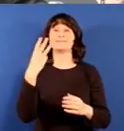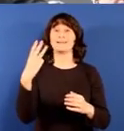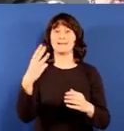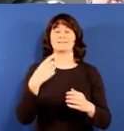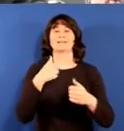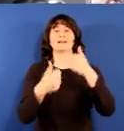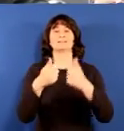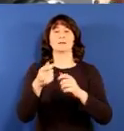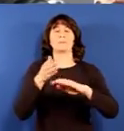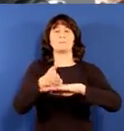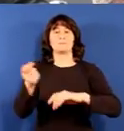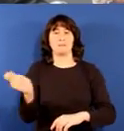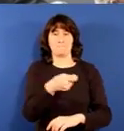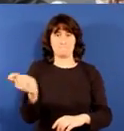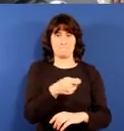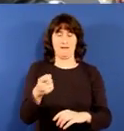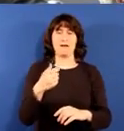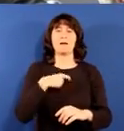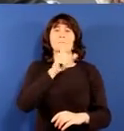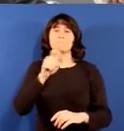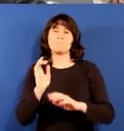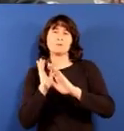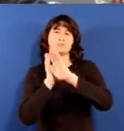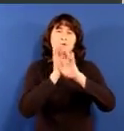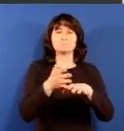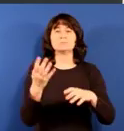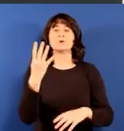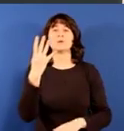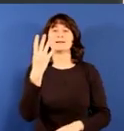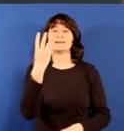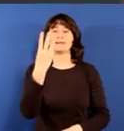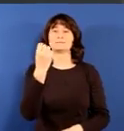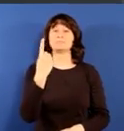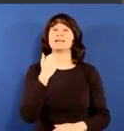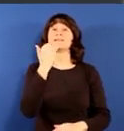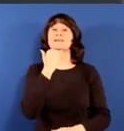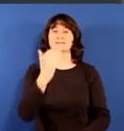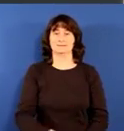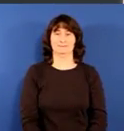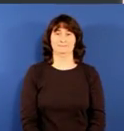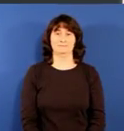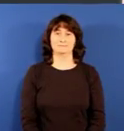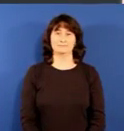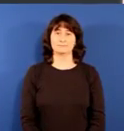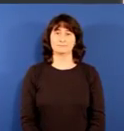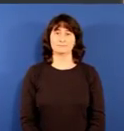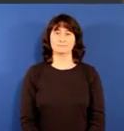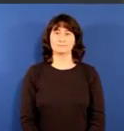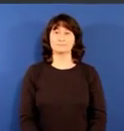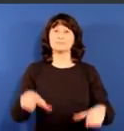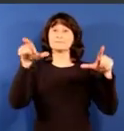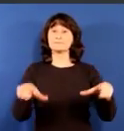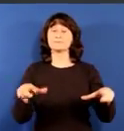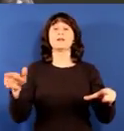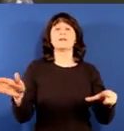partidetan. Zifra horri Bizkaiko federazioetako kirolarien kopurua gehitu behar zaio. Izan ere, astean 24 orduz